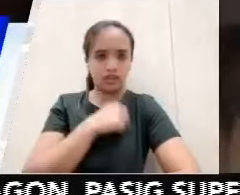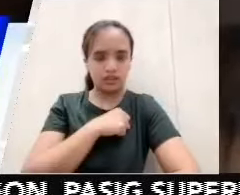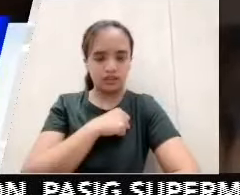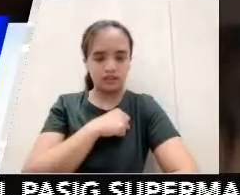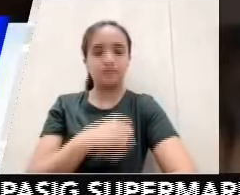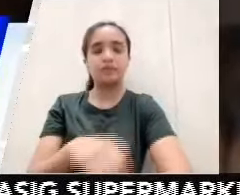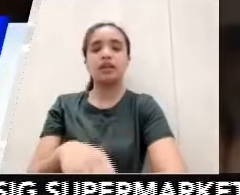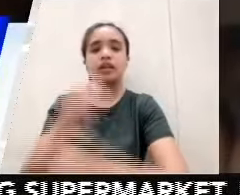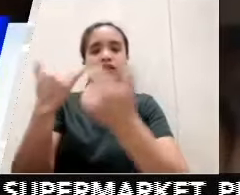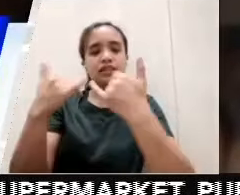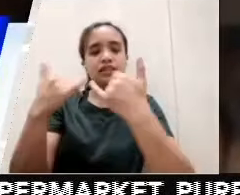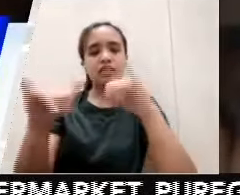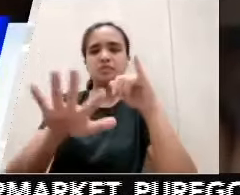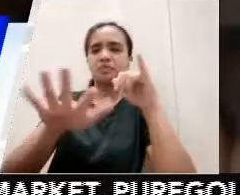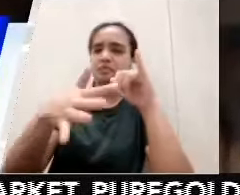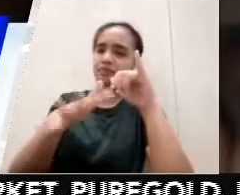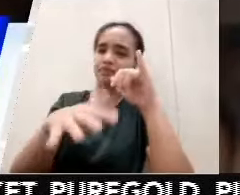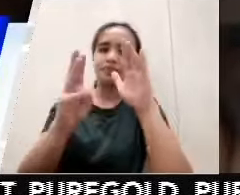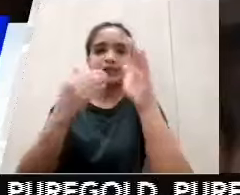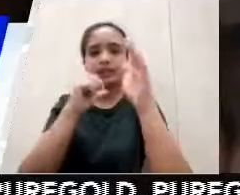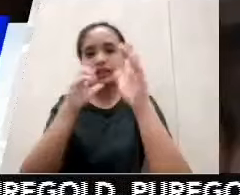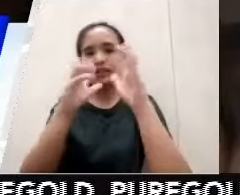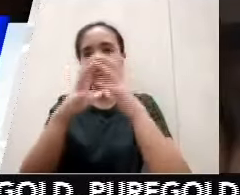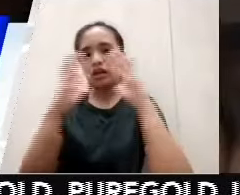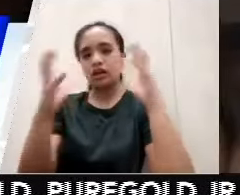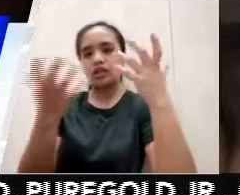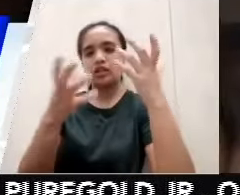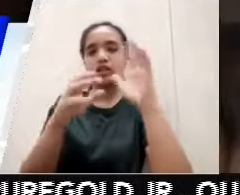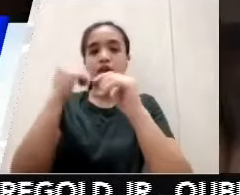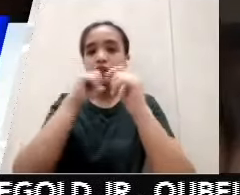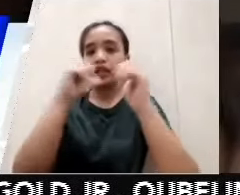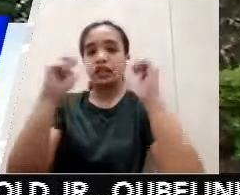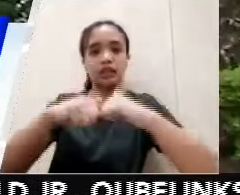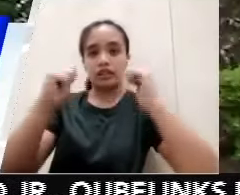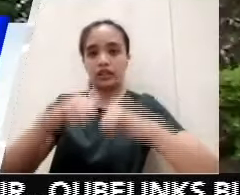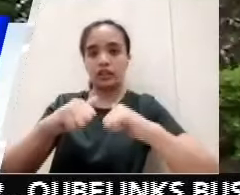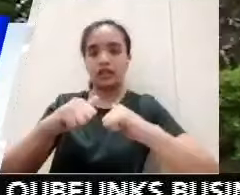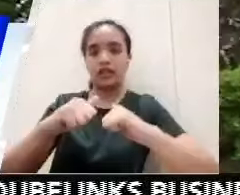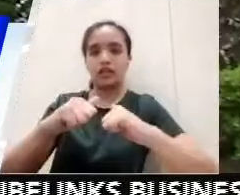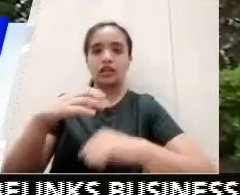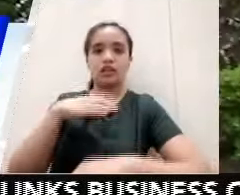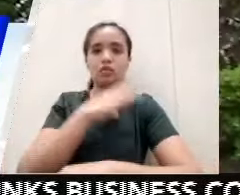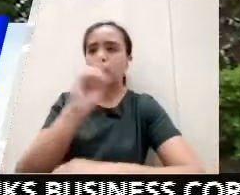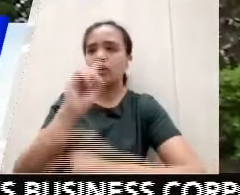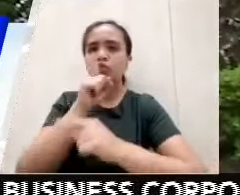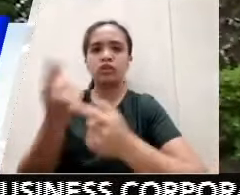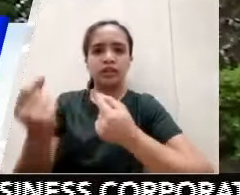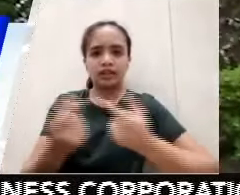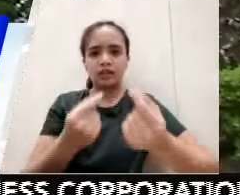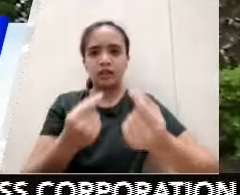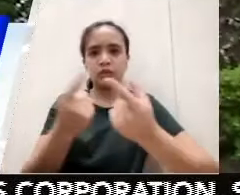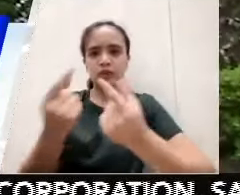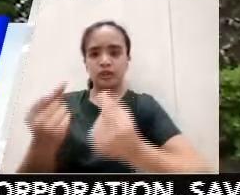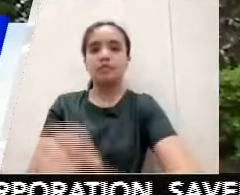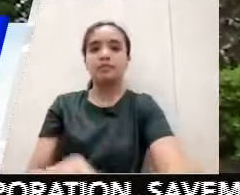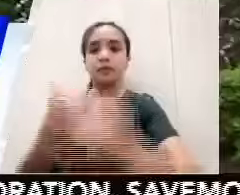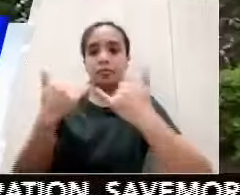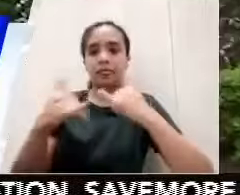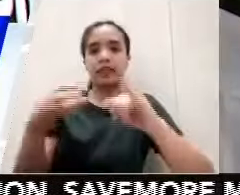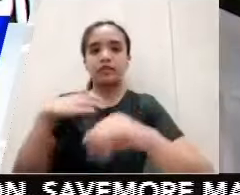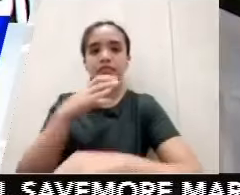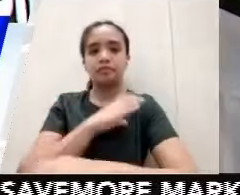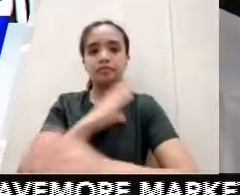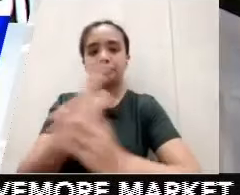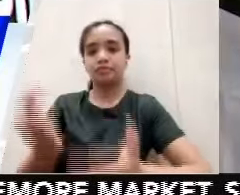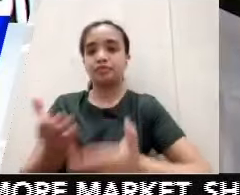magkomento rito dahil hindi pa nagkakasundo ang camara kung ano talaga ang gagawin nila nasa komite pa rin ang panukalang charter sa